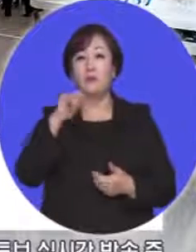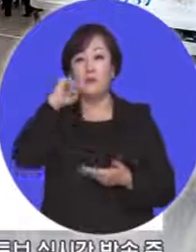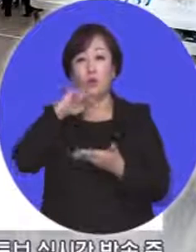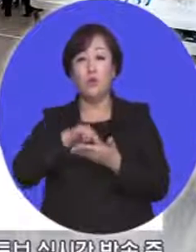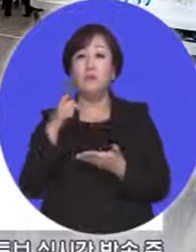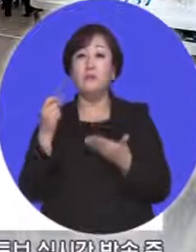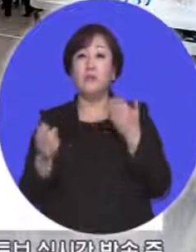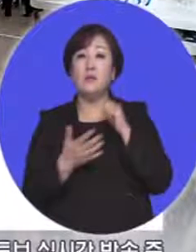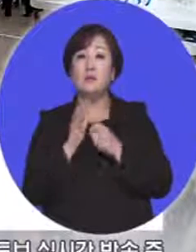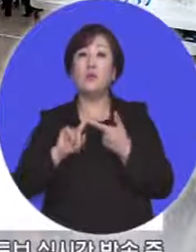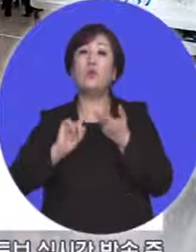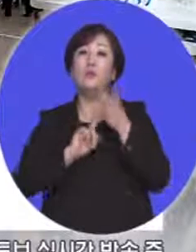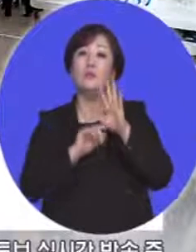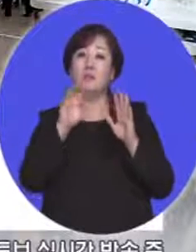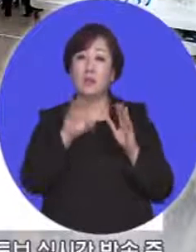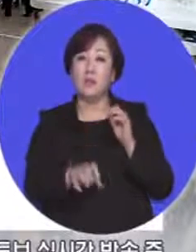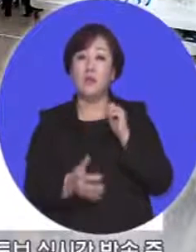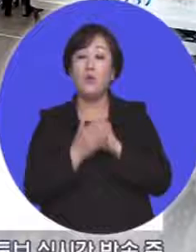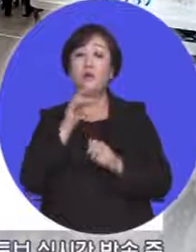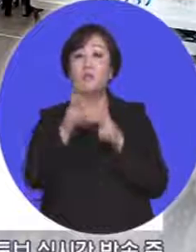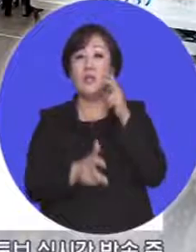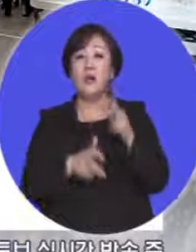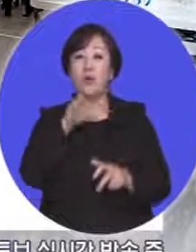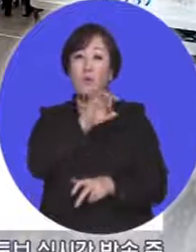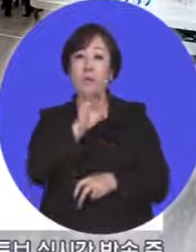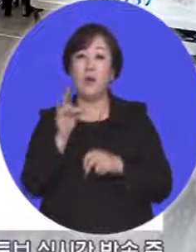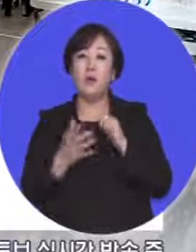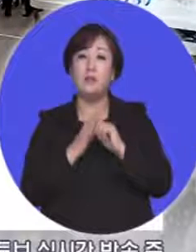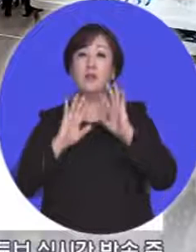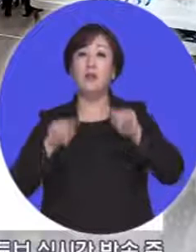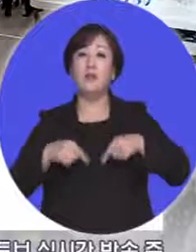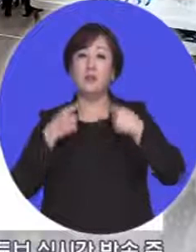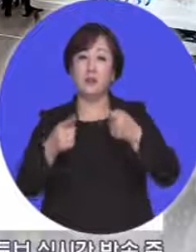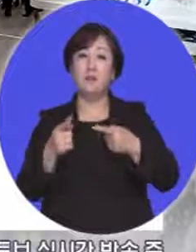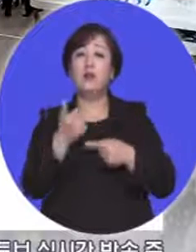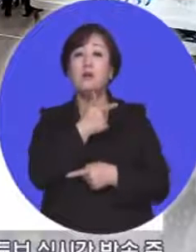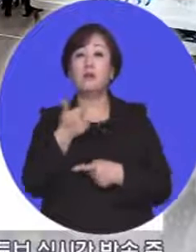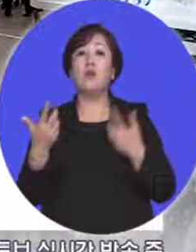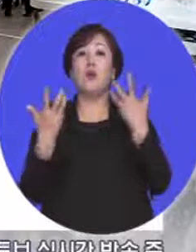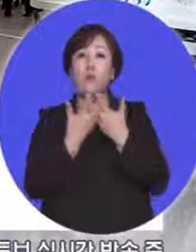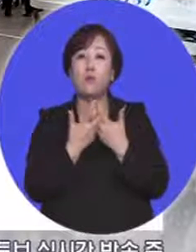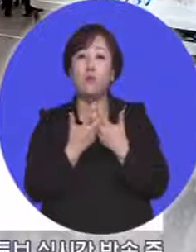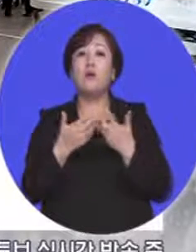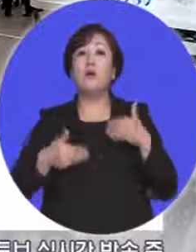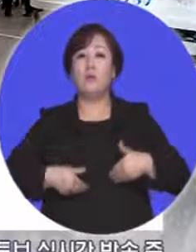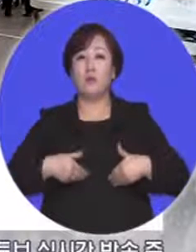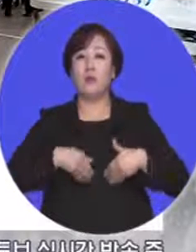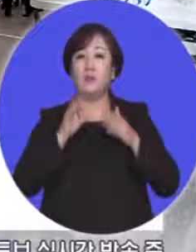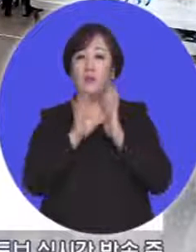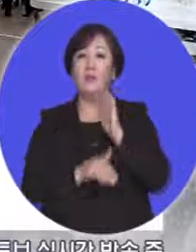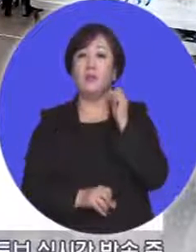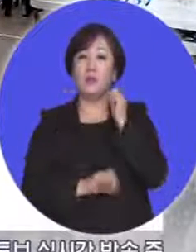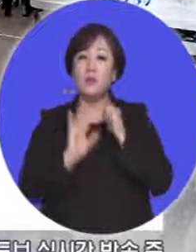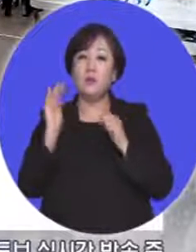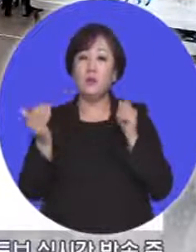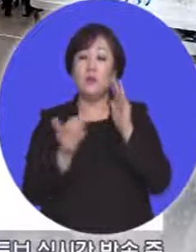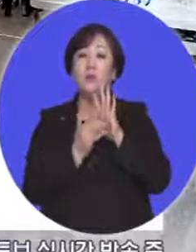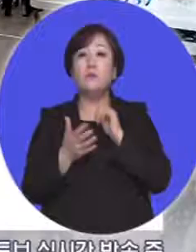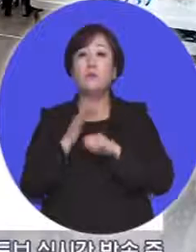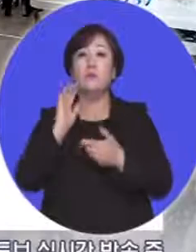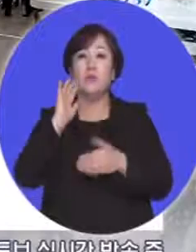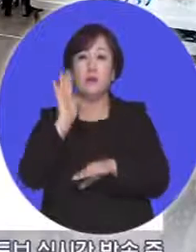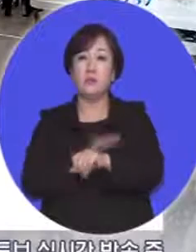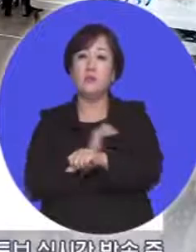만났습니다. 전시 컨벤션 산업은 많은 사람들의 참여를 전제로 하는데 이게 근본부터 흔들리고